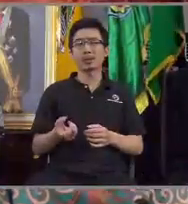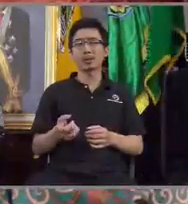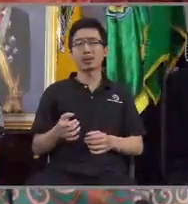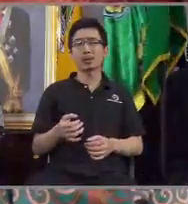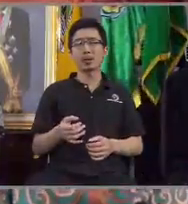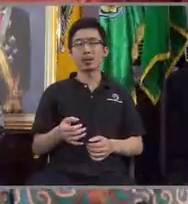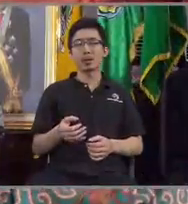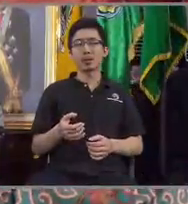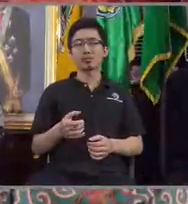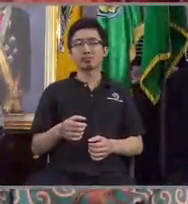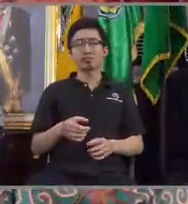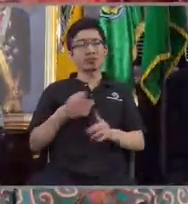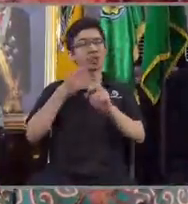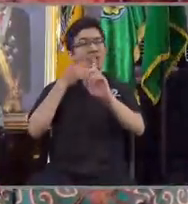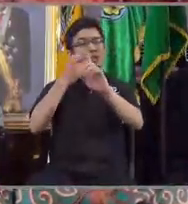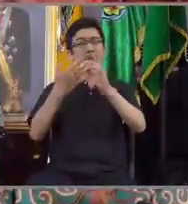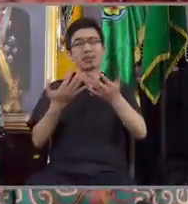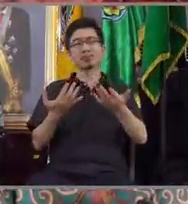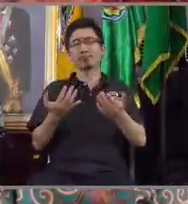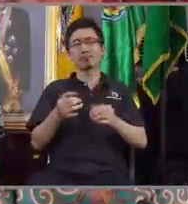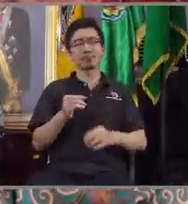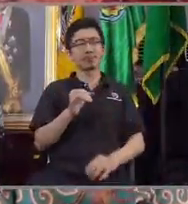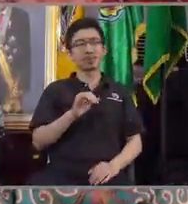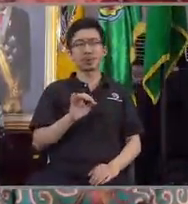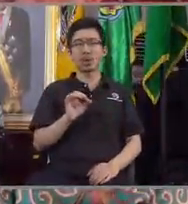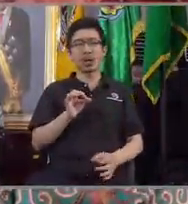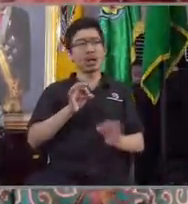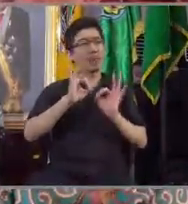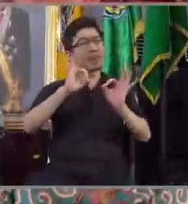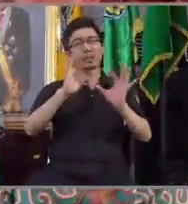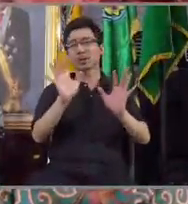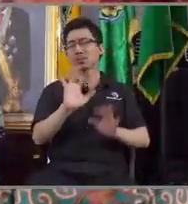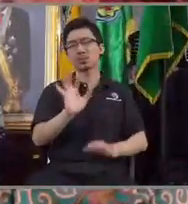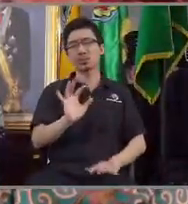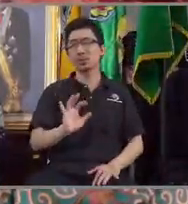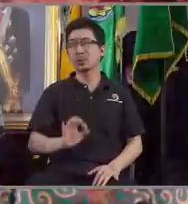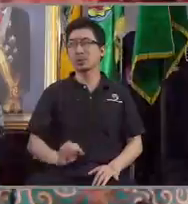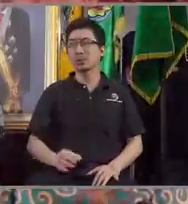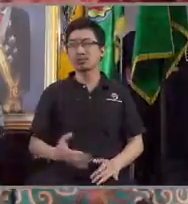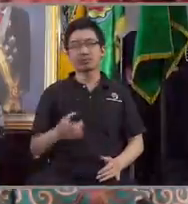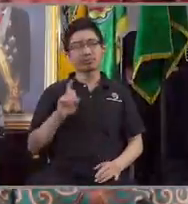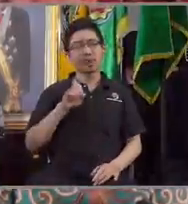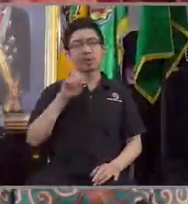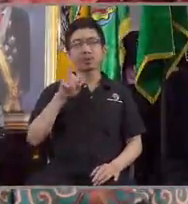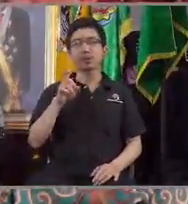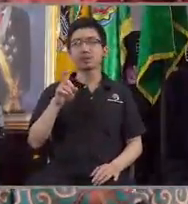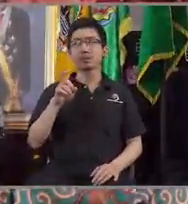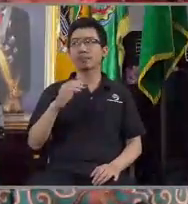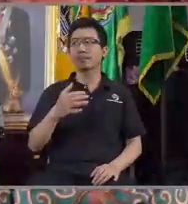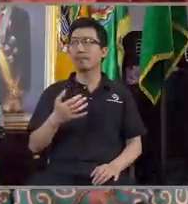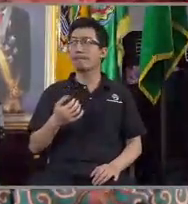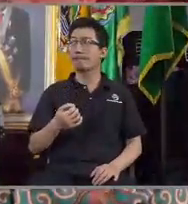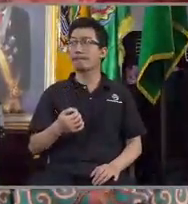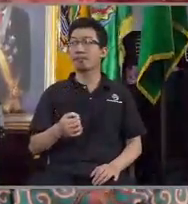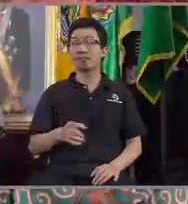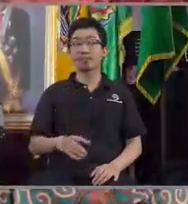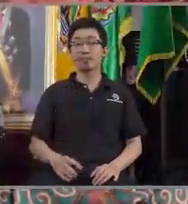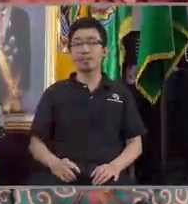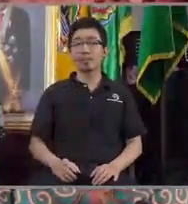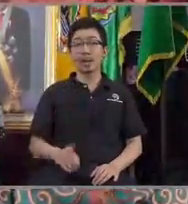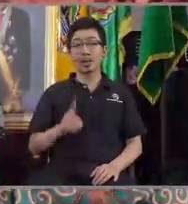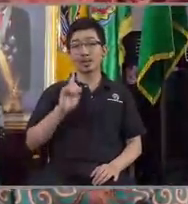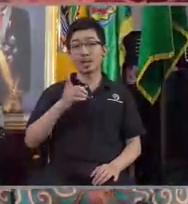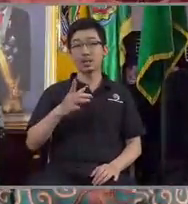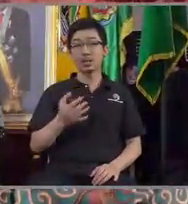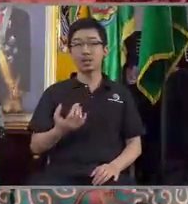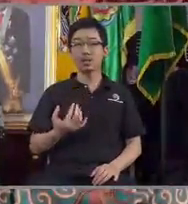juga suka ngecek langsung ke pak menteri tapi program-program yang ada di pemerintah provinsi Jawa Tengah sekali lagi validasi atau